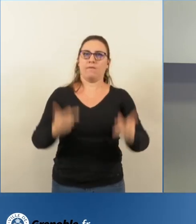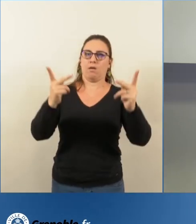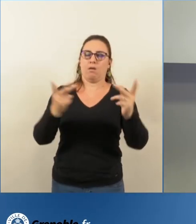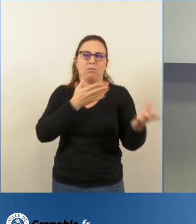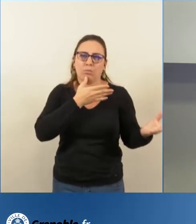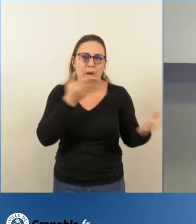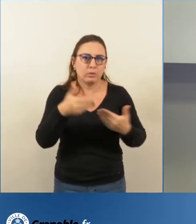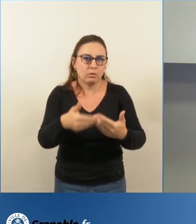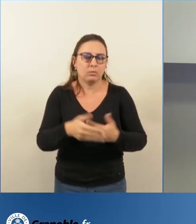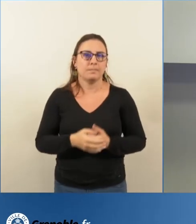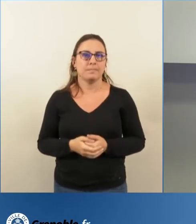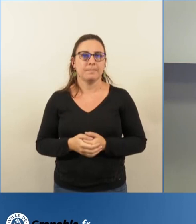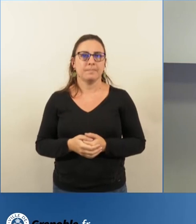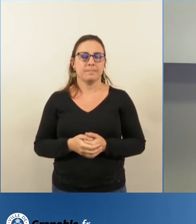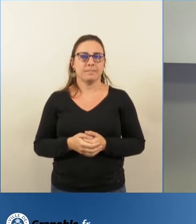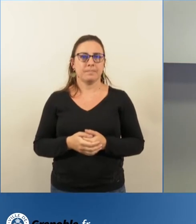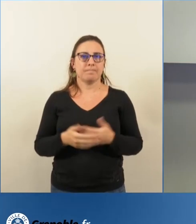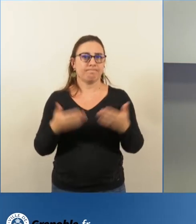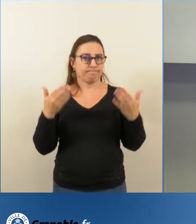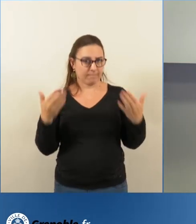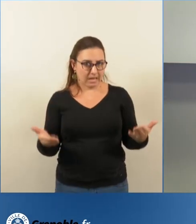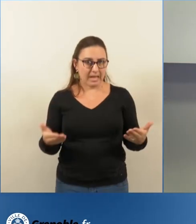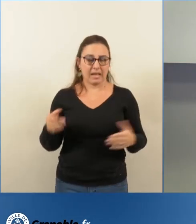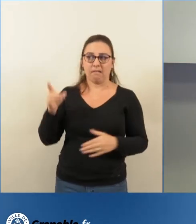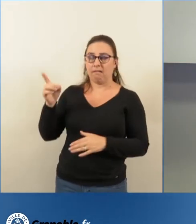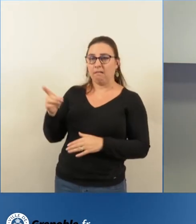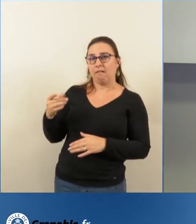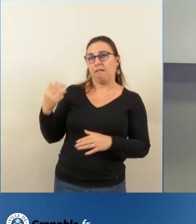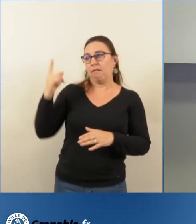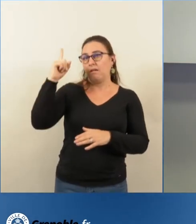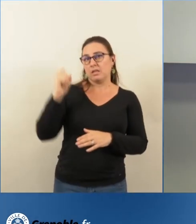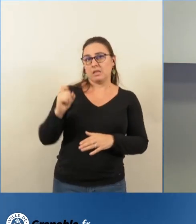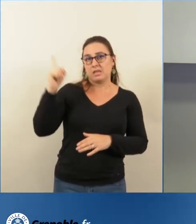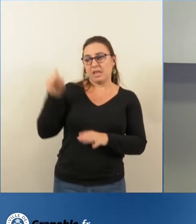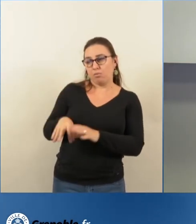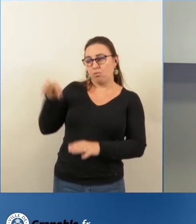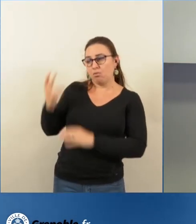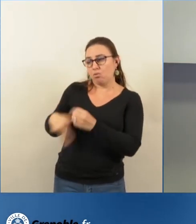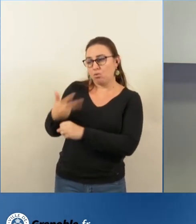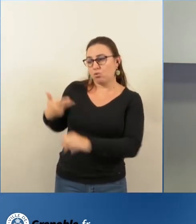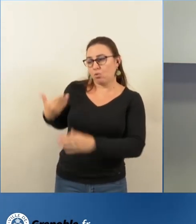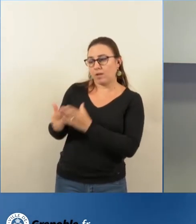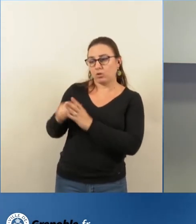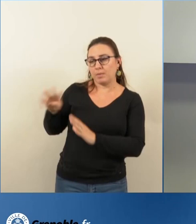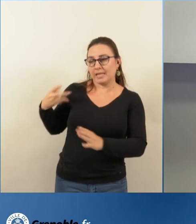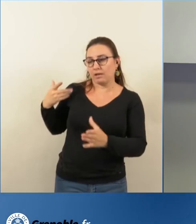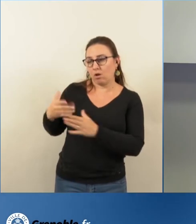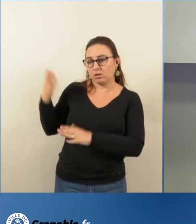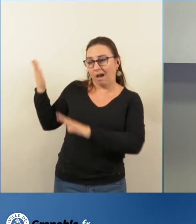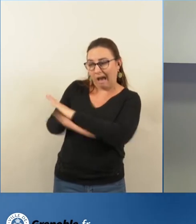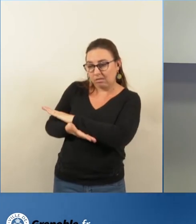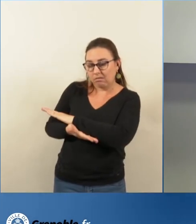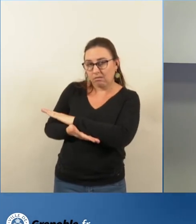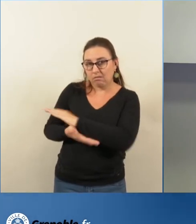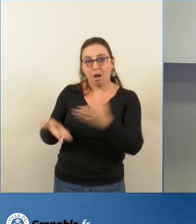là dessus là ce que n'a pas réussi à faire en début de mandat dans les trois premières années du mandat 2014 je vois pas comment il pourrait